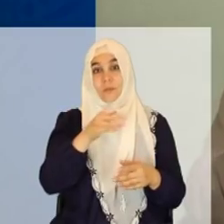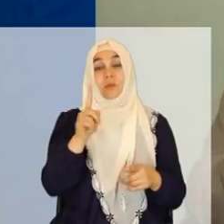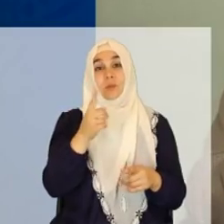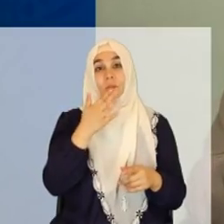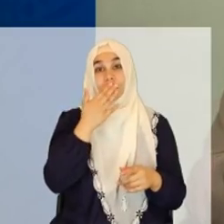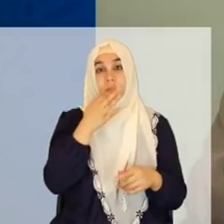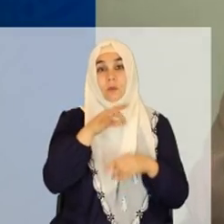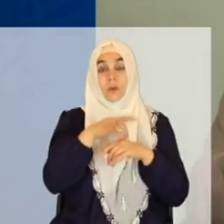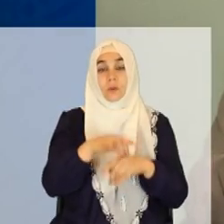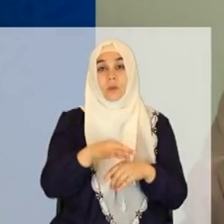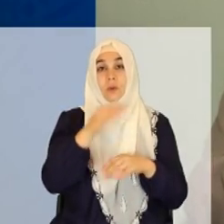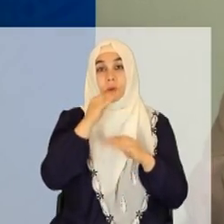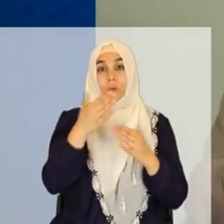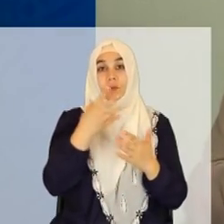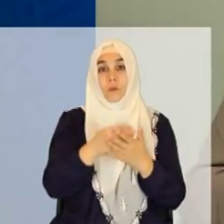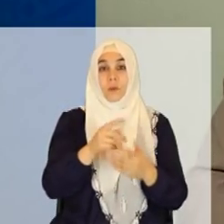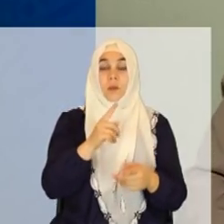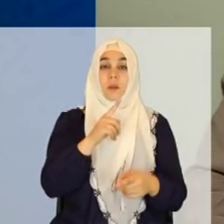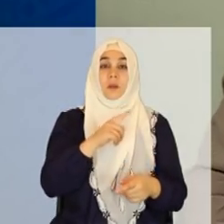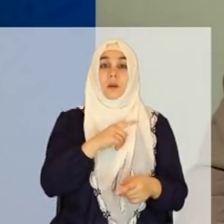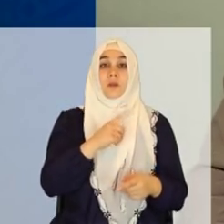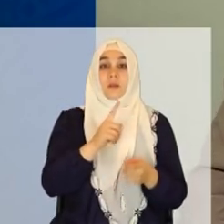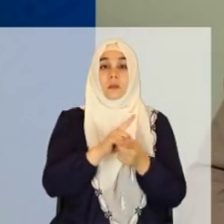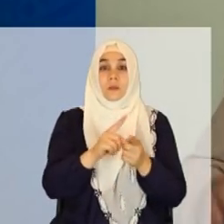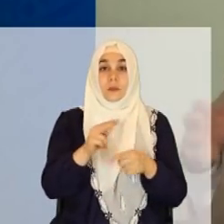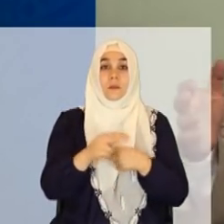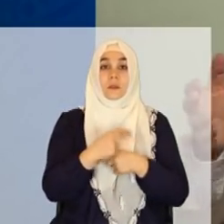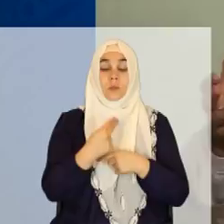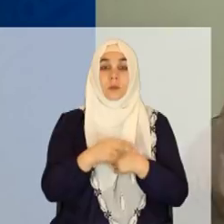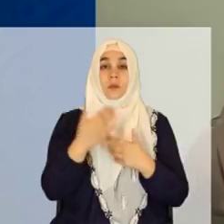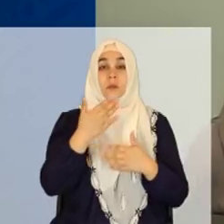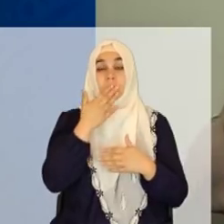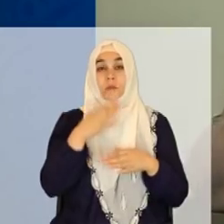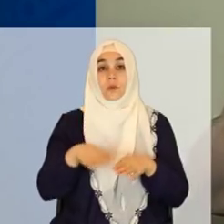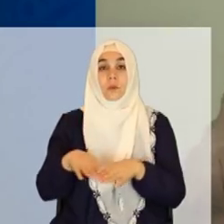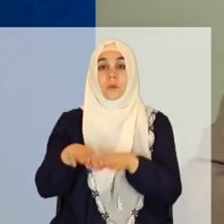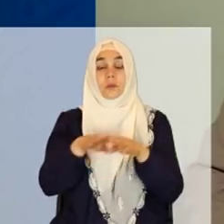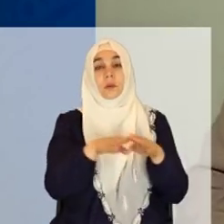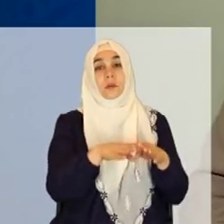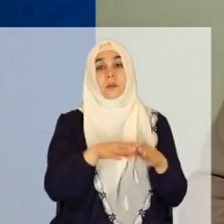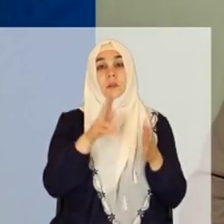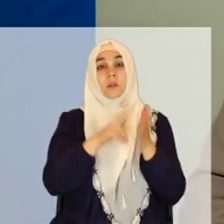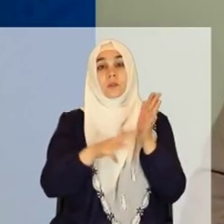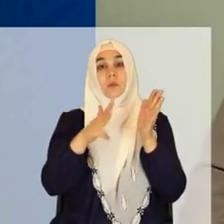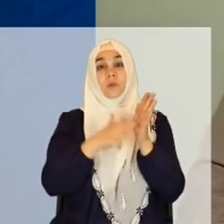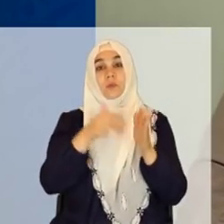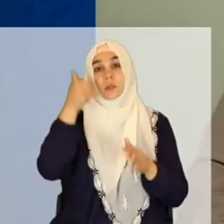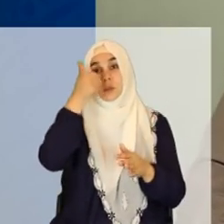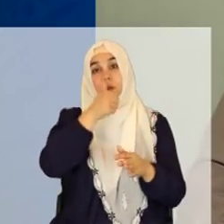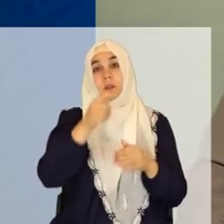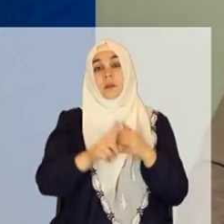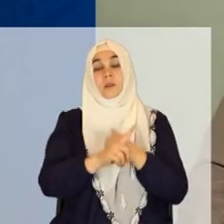Chunki roza ruhni tarbiyalaydi. Bunaqa ommaviy roza tutishlar, nima bo'lishlar 89-yildan